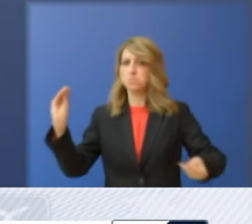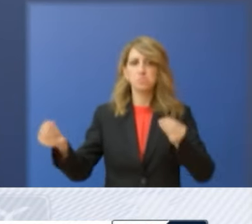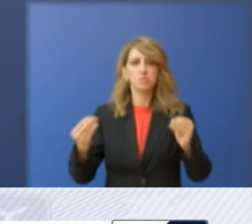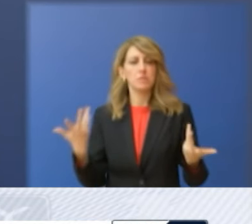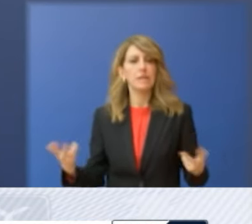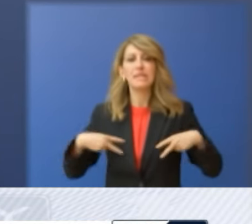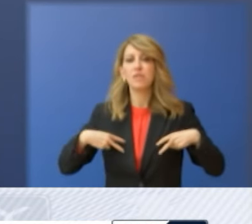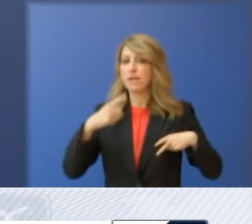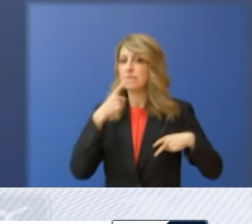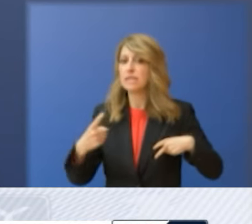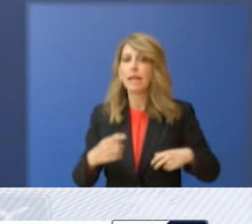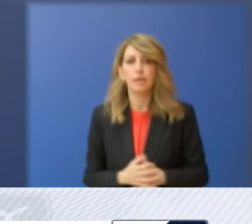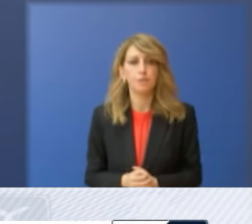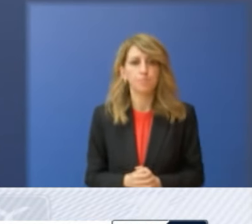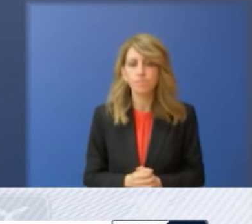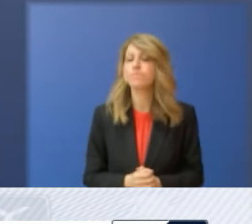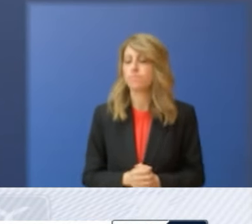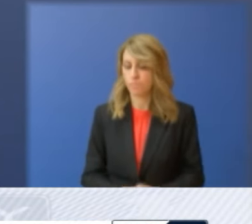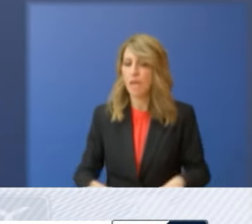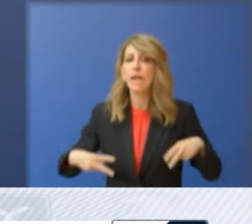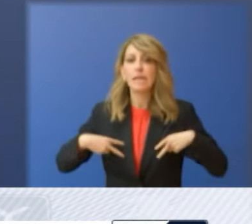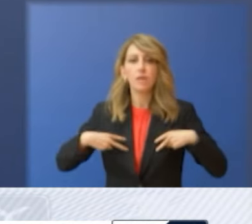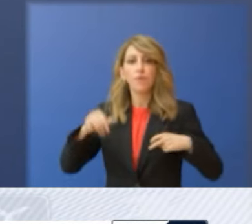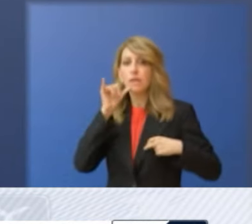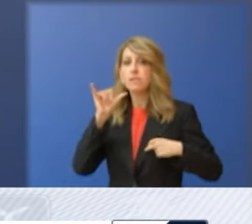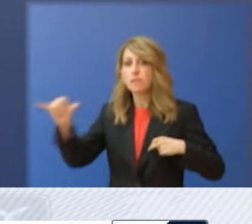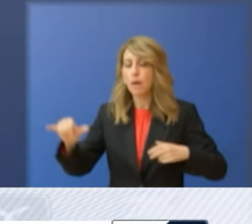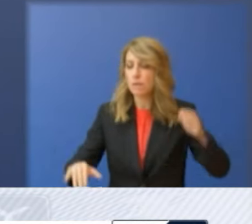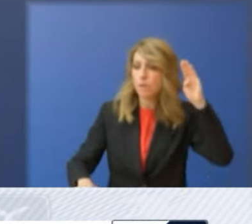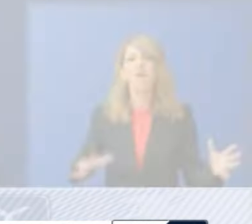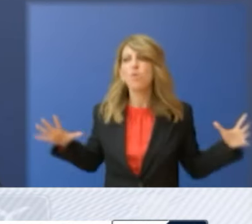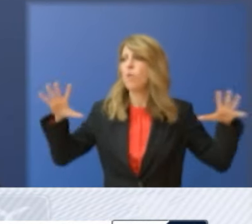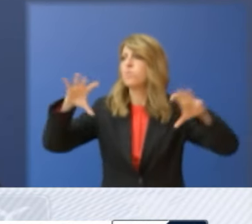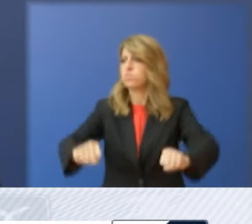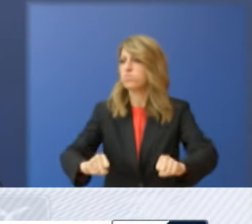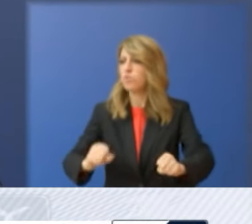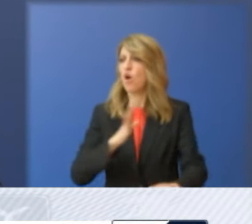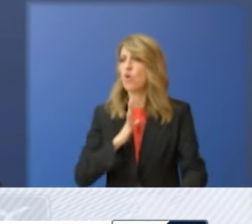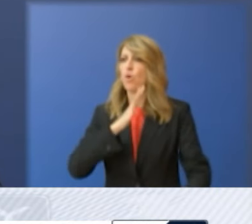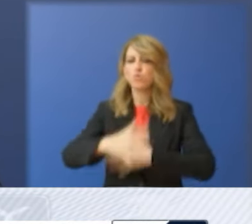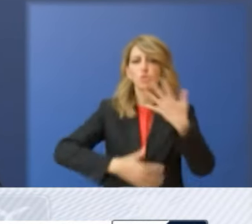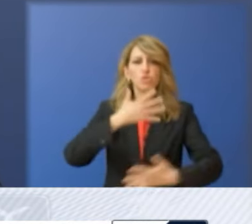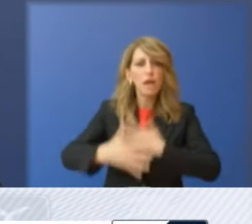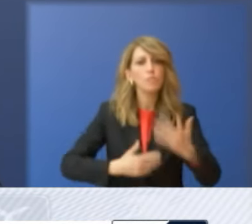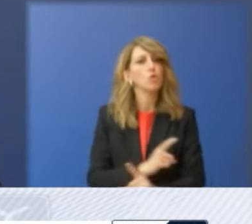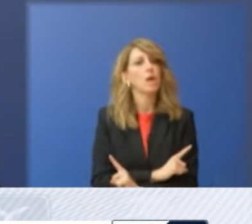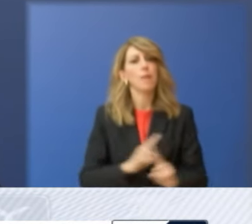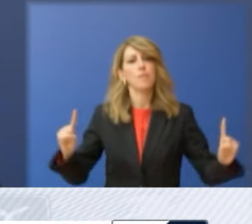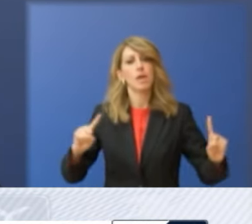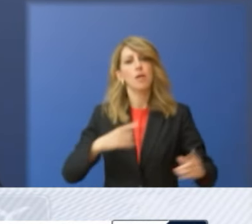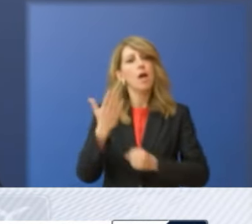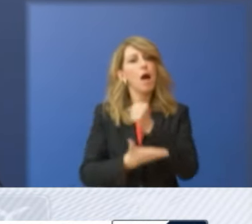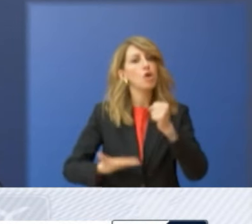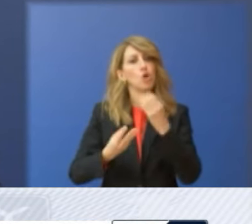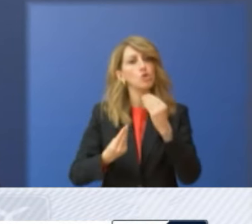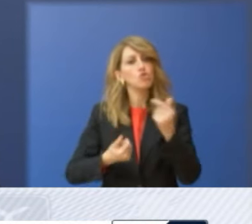στα αιτήματα των πολιτών, στα αιτήματα των επαγγελματικών ομάδων, τα σταχυολογεί όλα, τα αξιολογεί. Στην περίπτωση των αγροτών έχουμε αναφερθεί αναλυτικά.